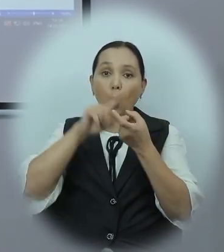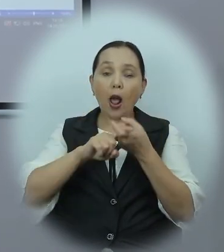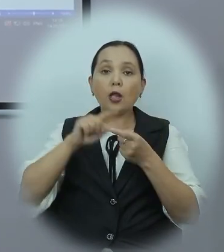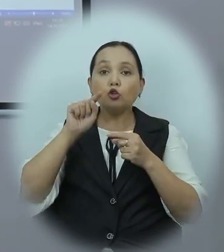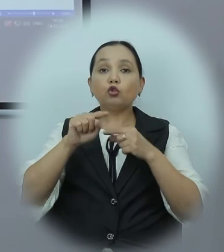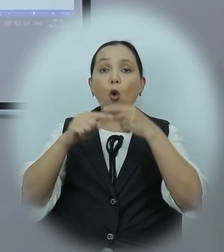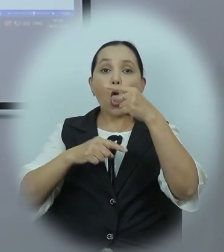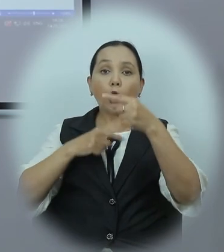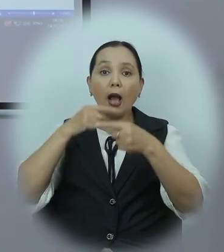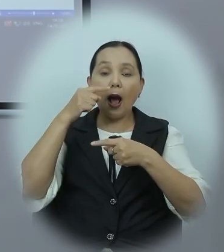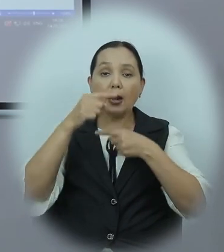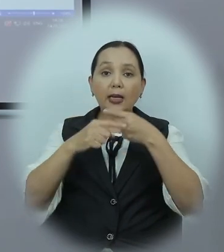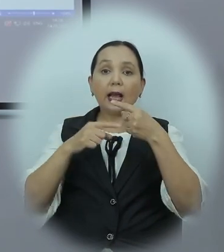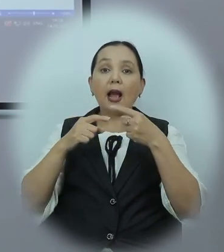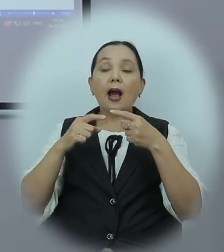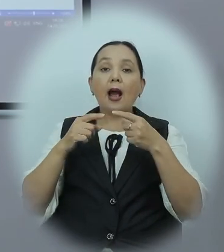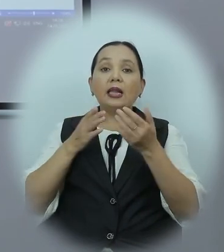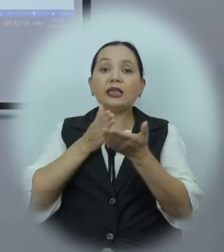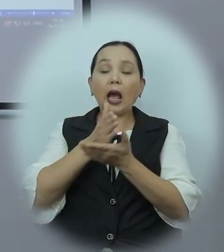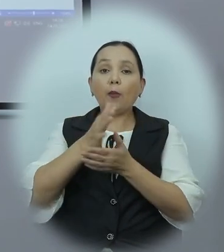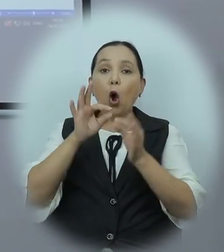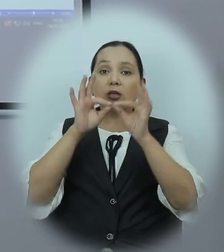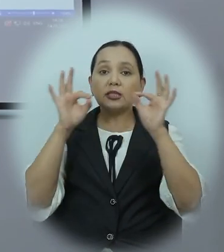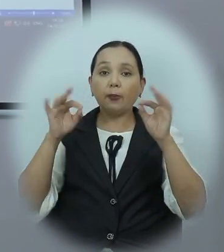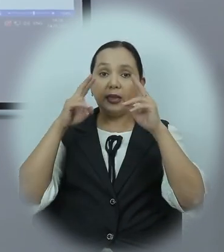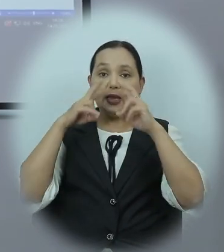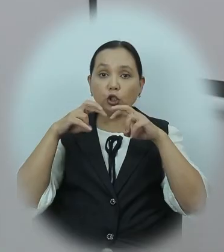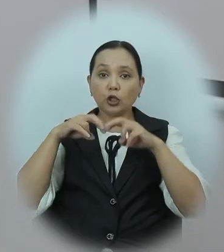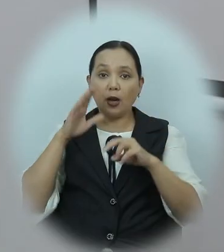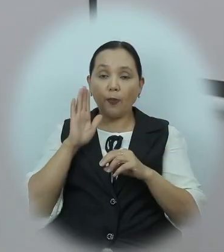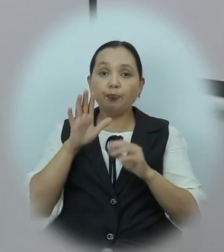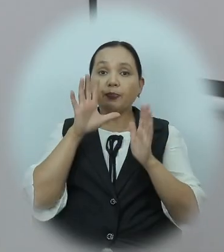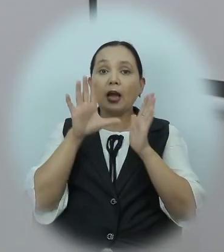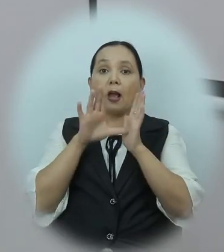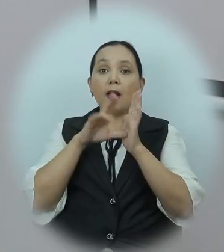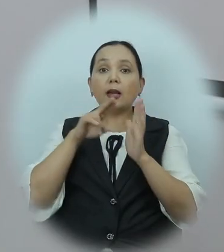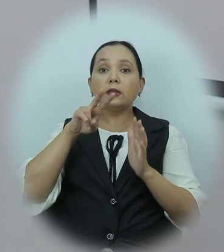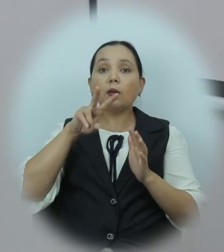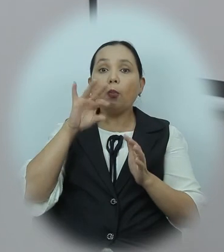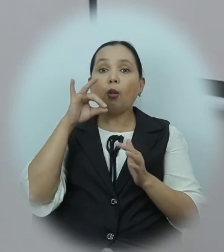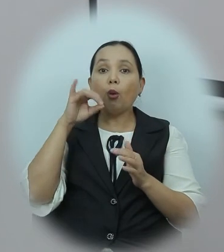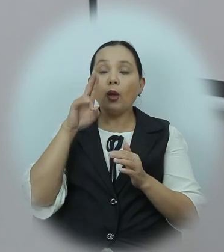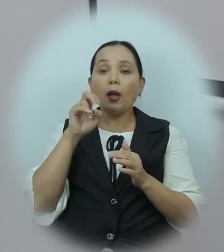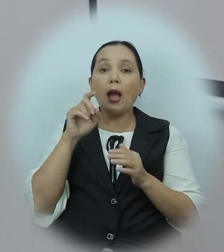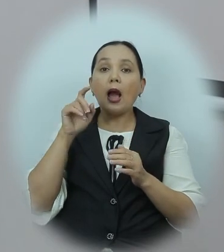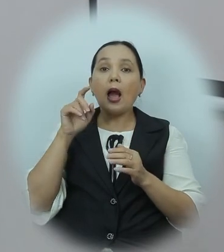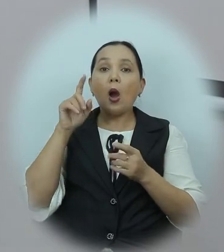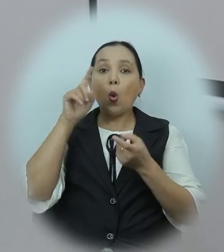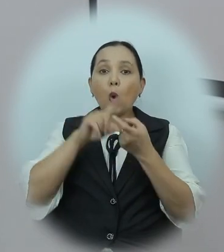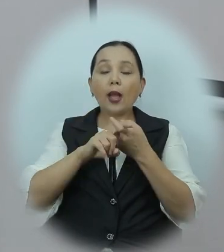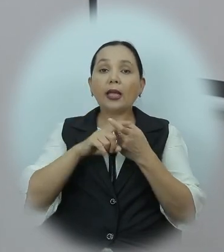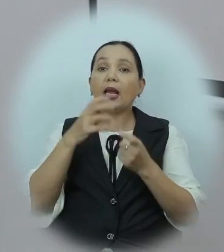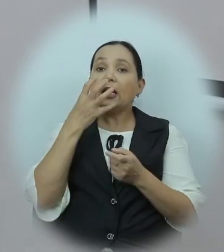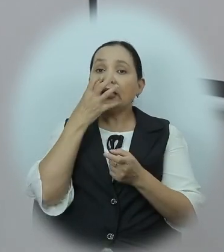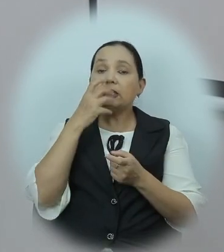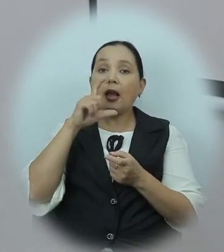shu orqali tarmoq simi tekshirib o'tiladi. Elektr ployka tarmoqqa ulanganda